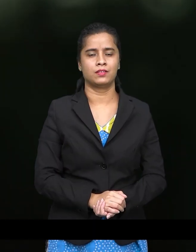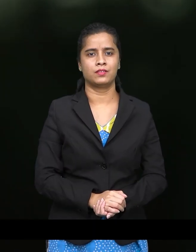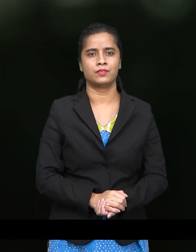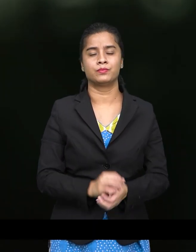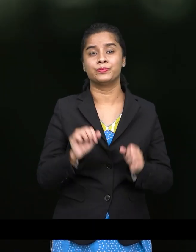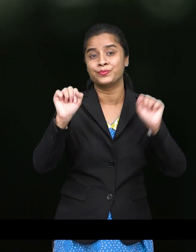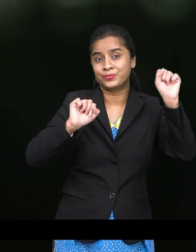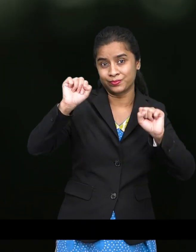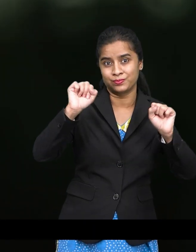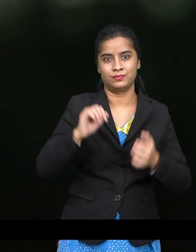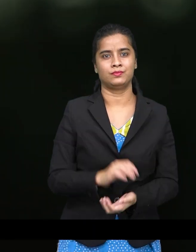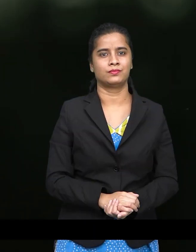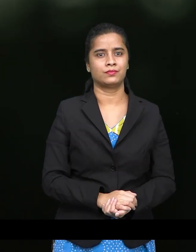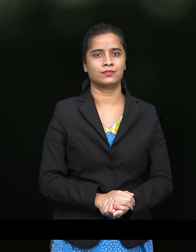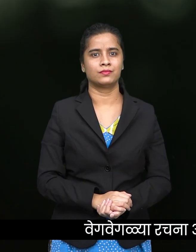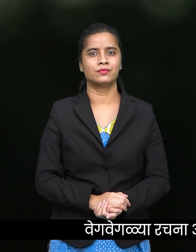क्रियाकलाप.